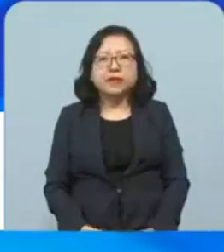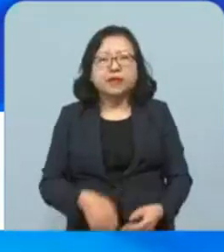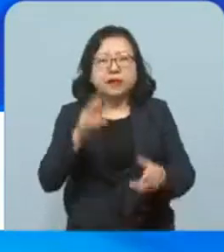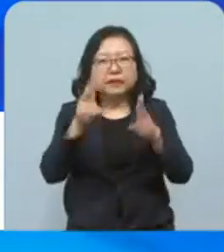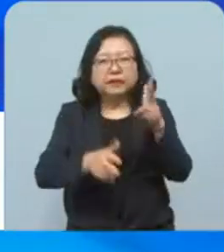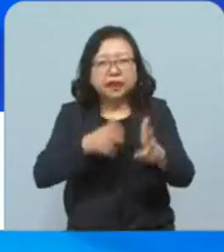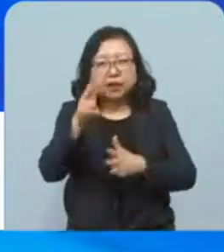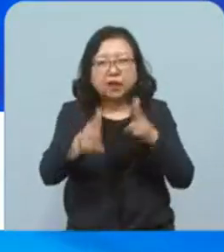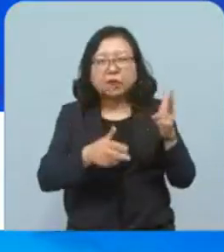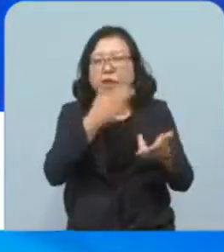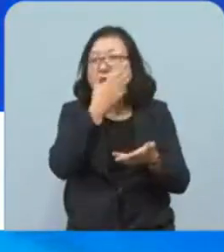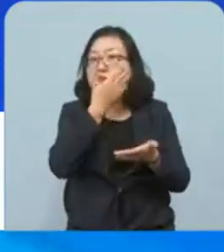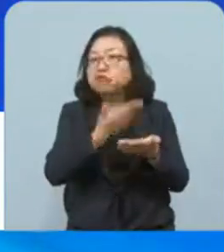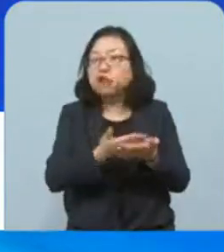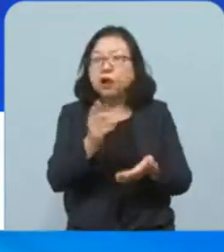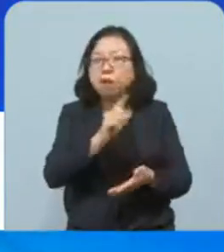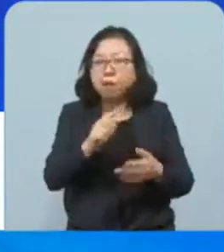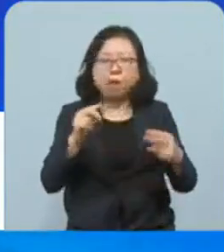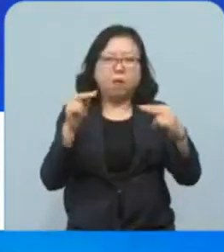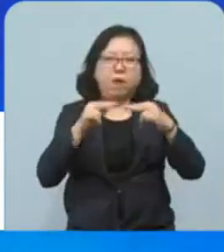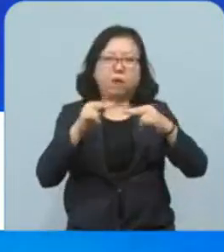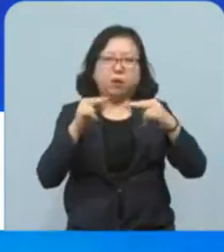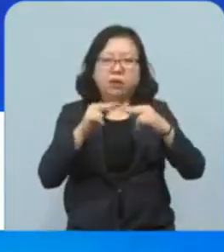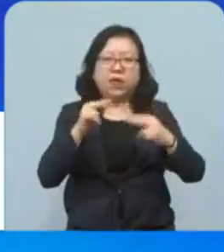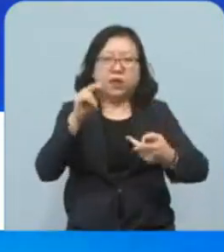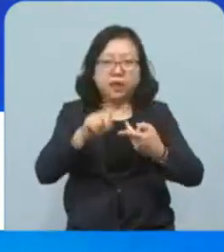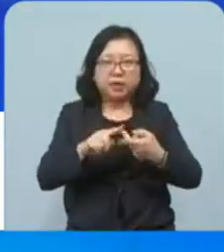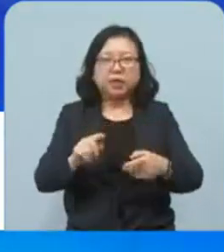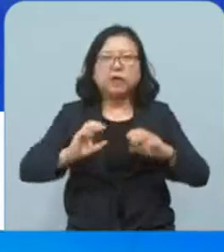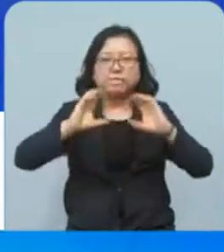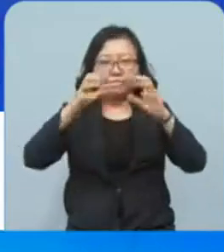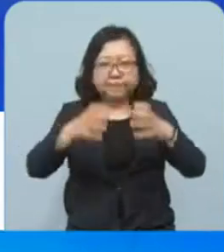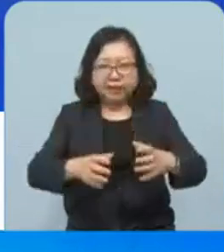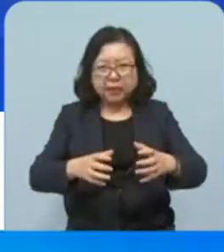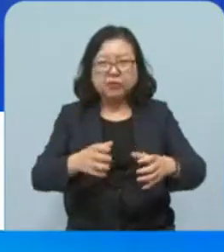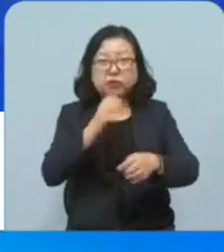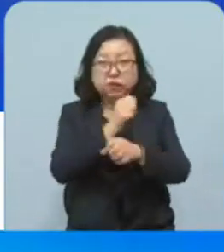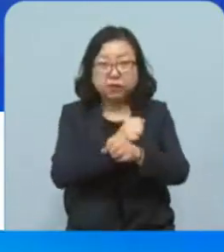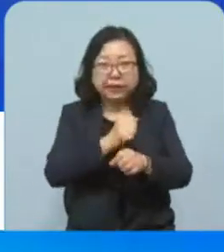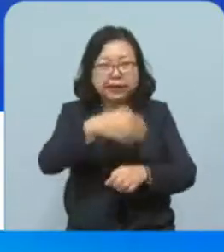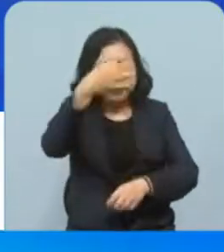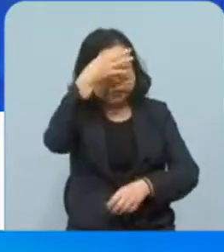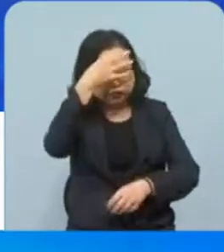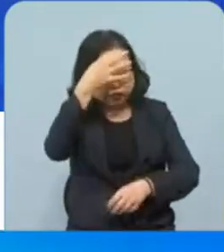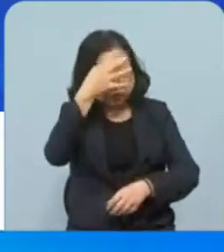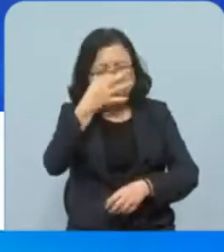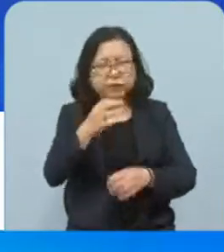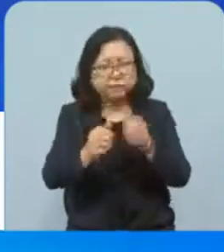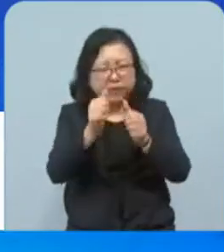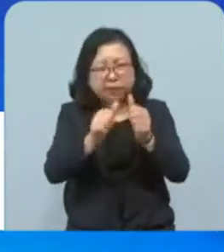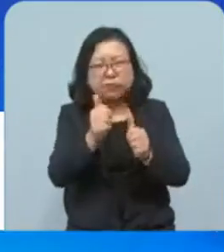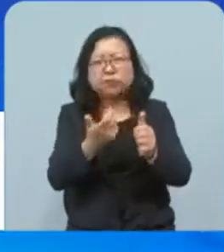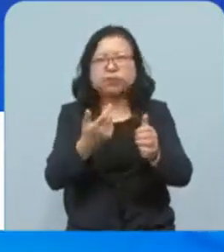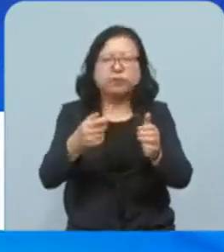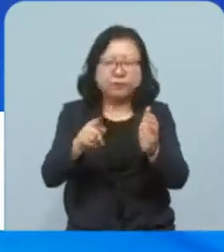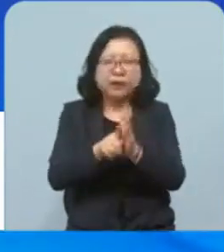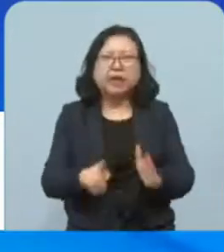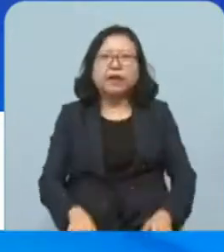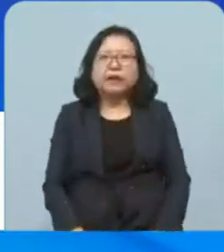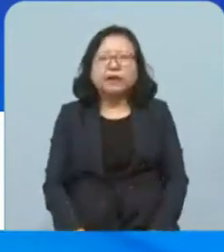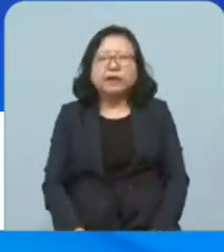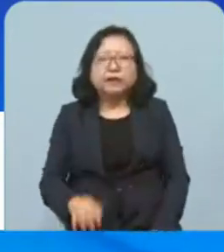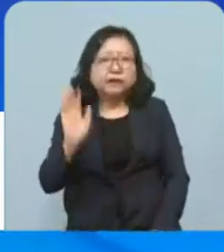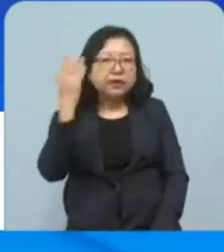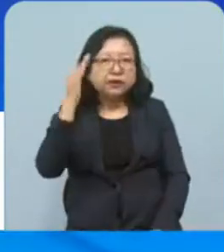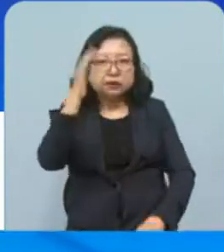산업의 쌀이라는 반도체 경쟁력을 놓고 세계적으로 반도체 초격차 기술을 확보하기 위한 경쟁이 치열합니다.